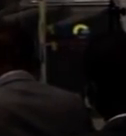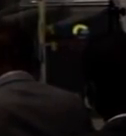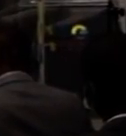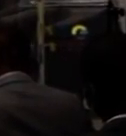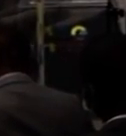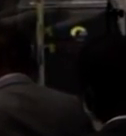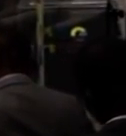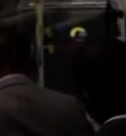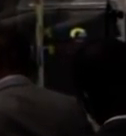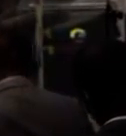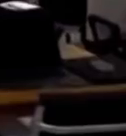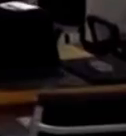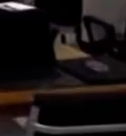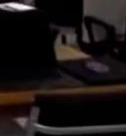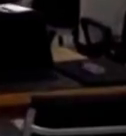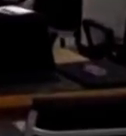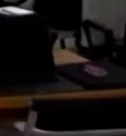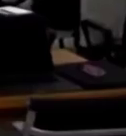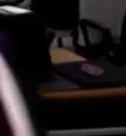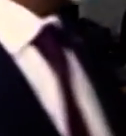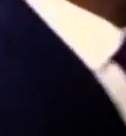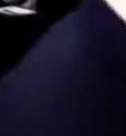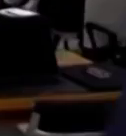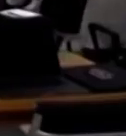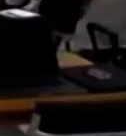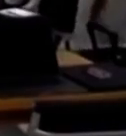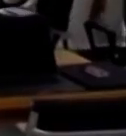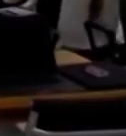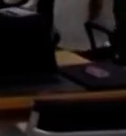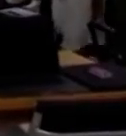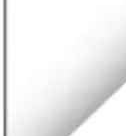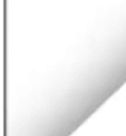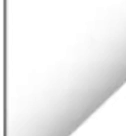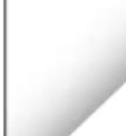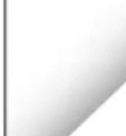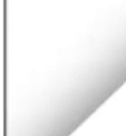télé débouchera certainement sur une contribution efficiente à la politique nationale d'évaluation.